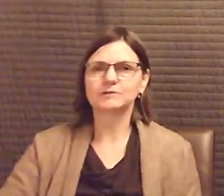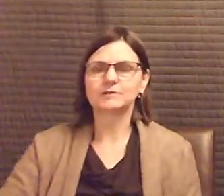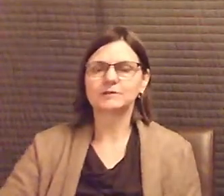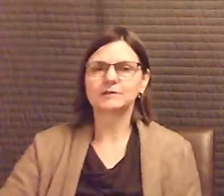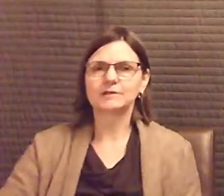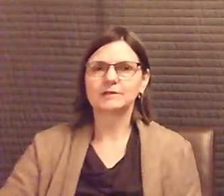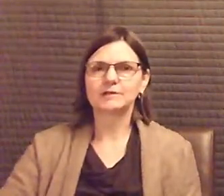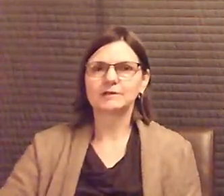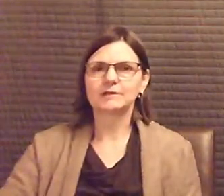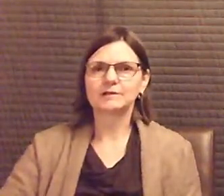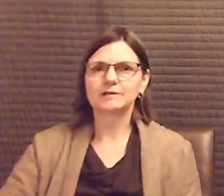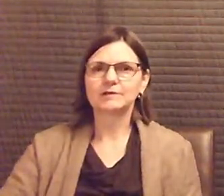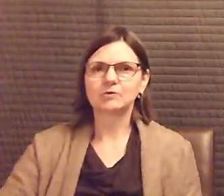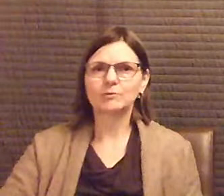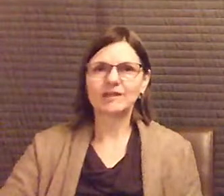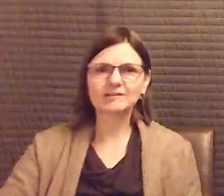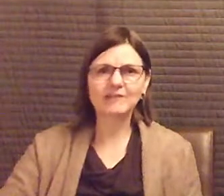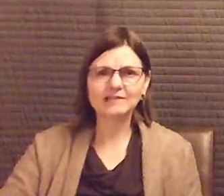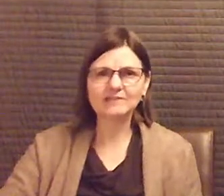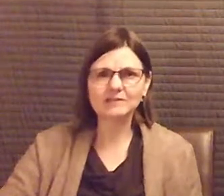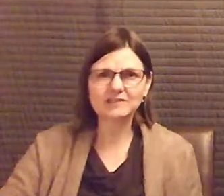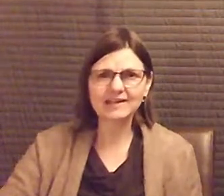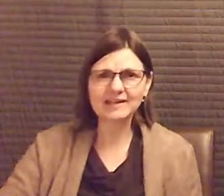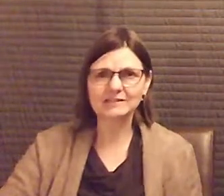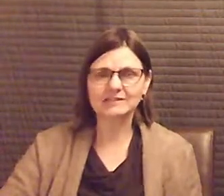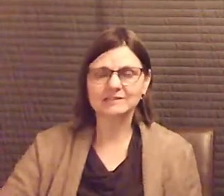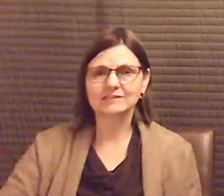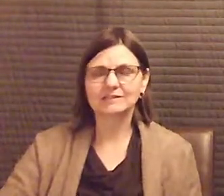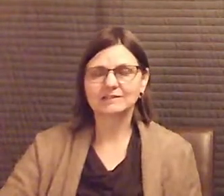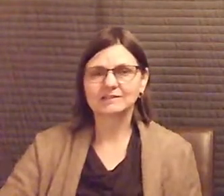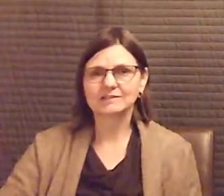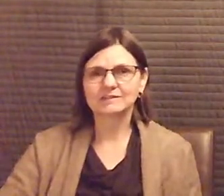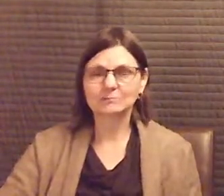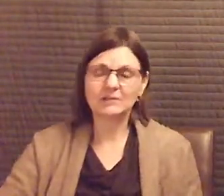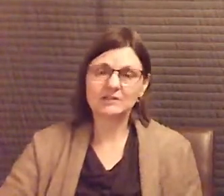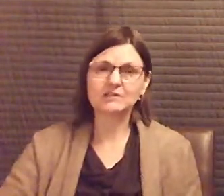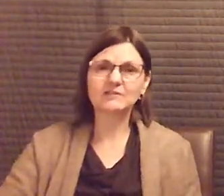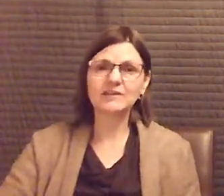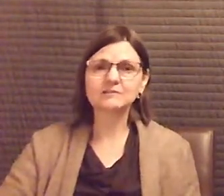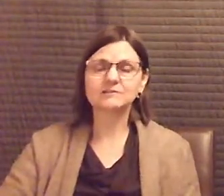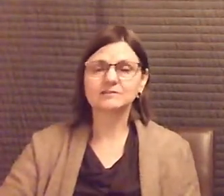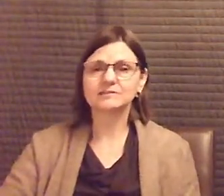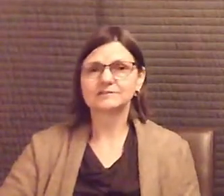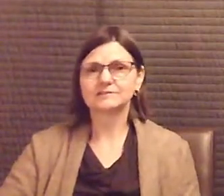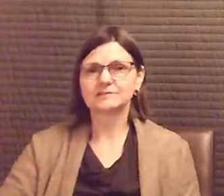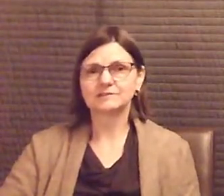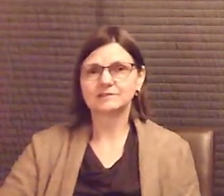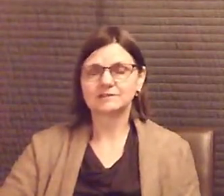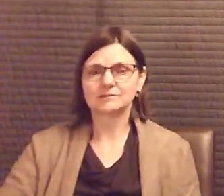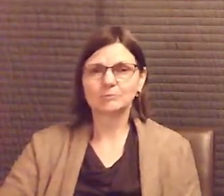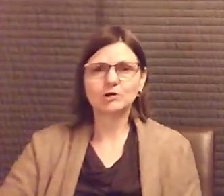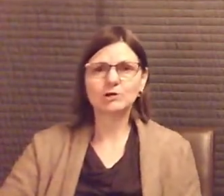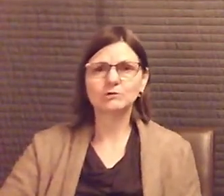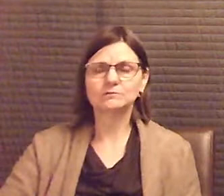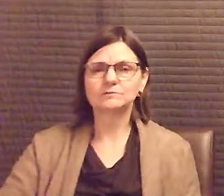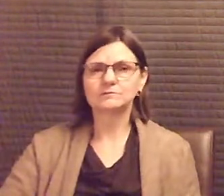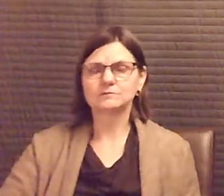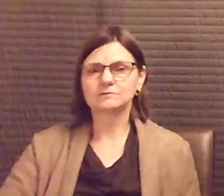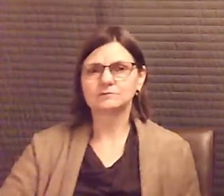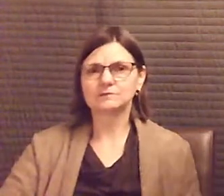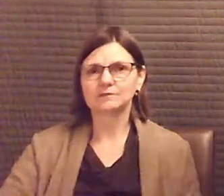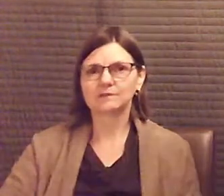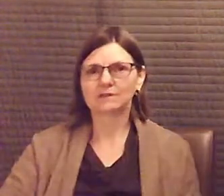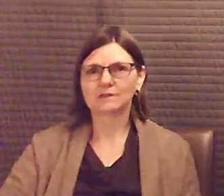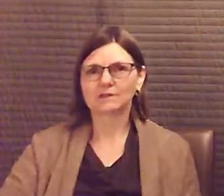bring the voor cilinder church een echtscheiding zelfs in de kerk moordende hoe meer in de wereld veranderen free porno is